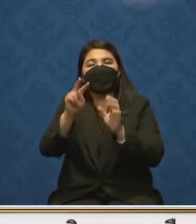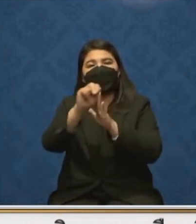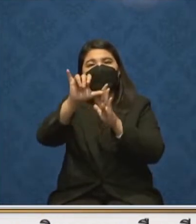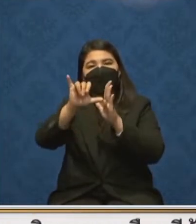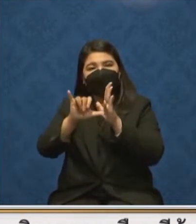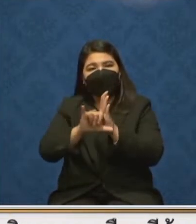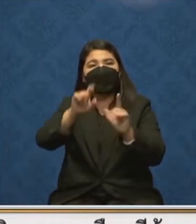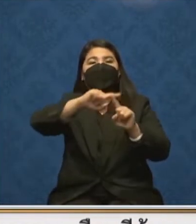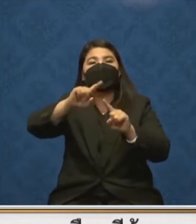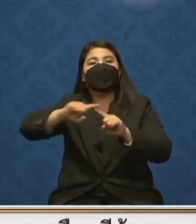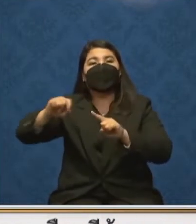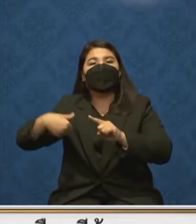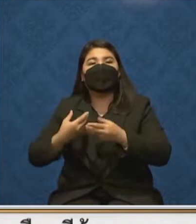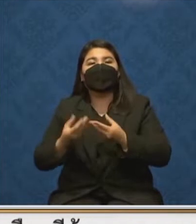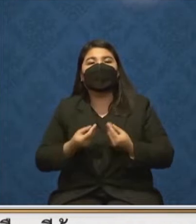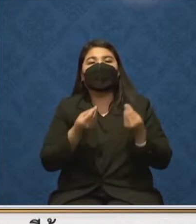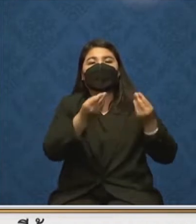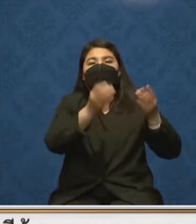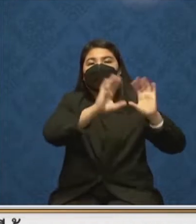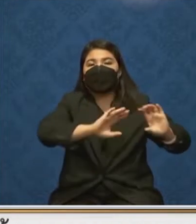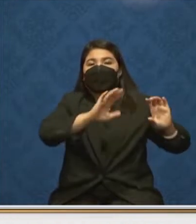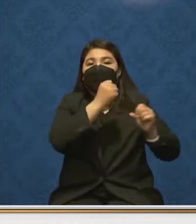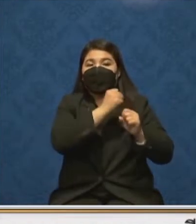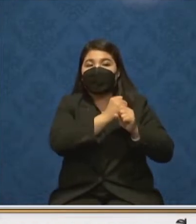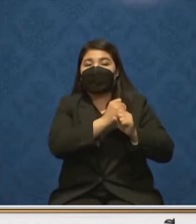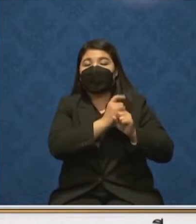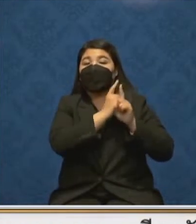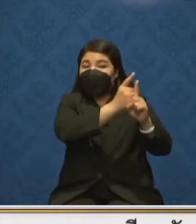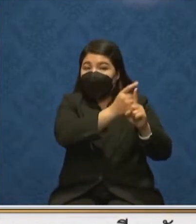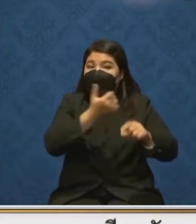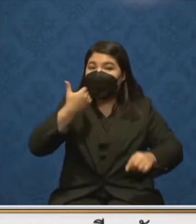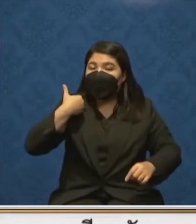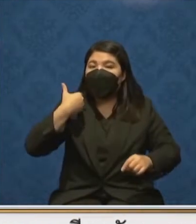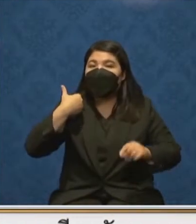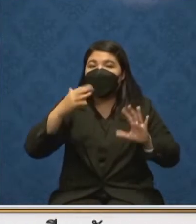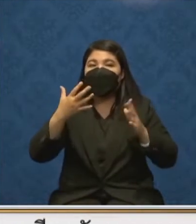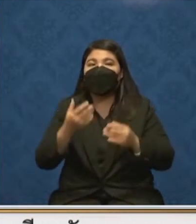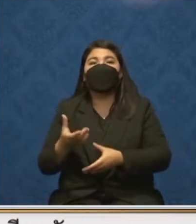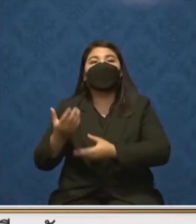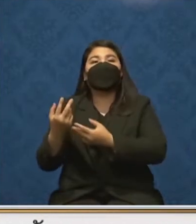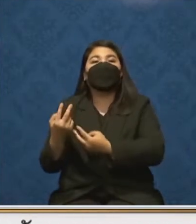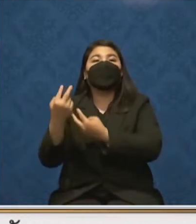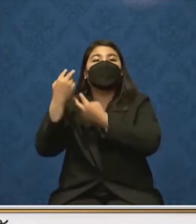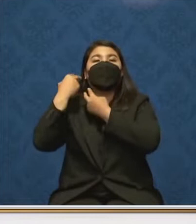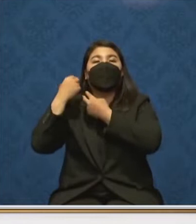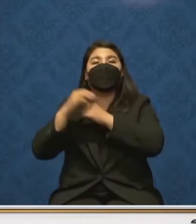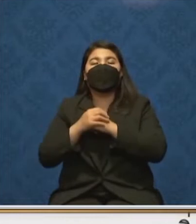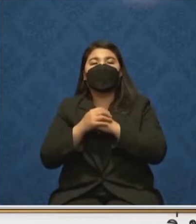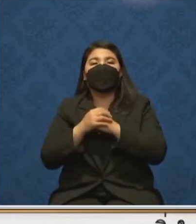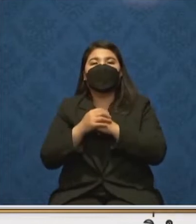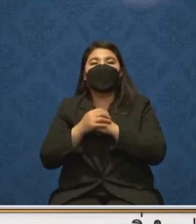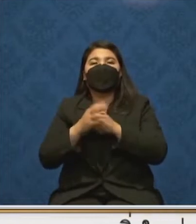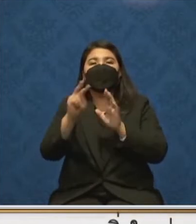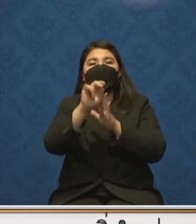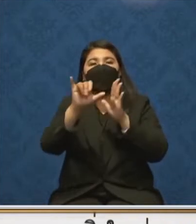้านพระยุ วามอบนโย